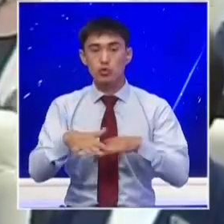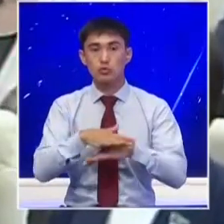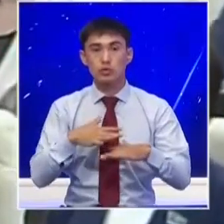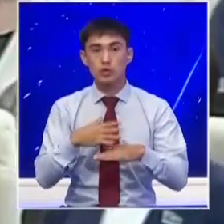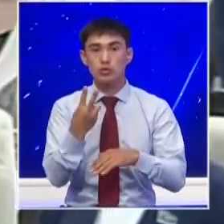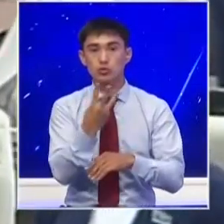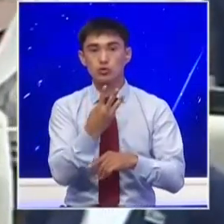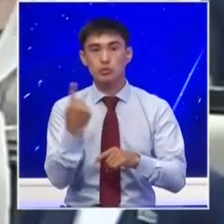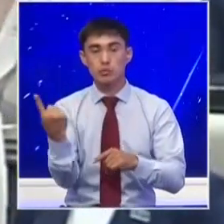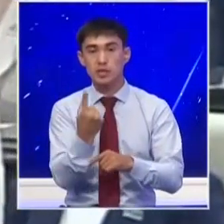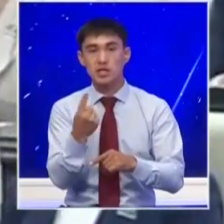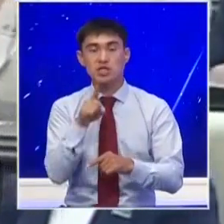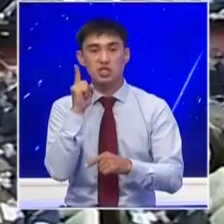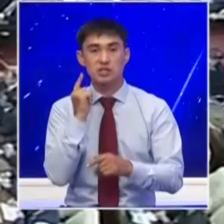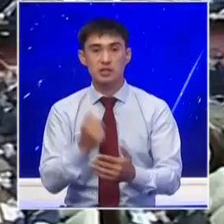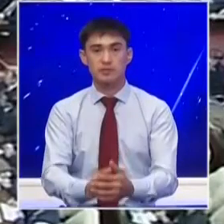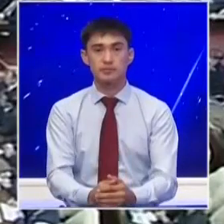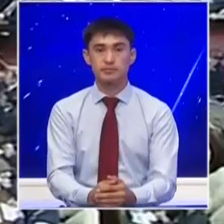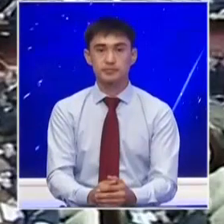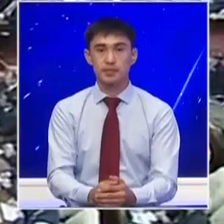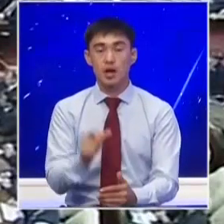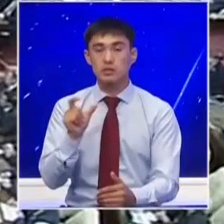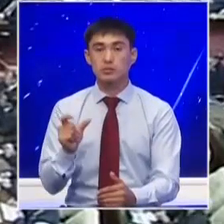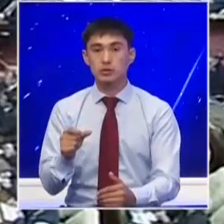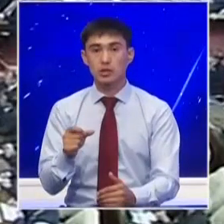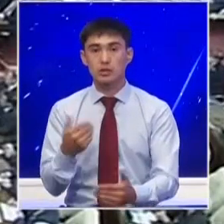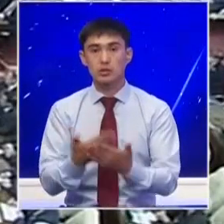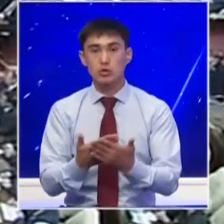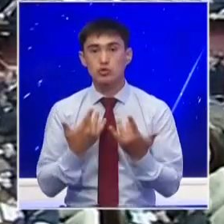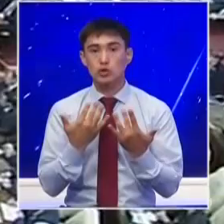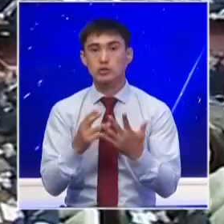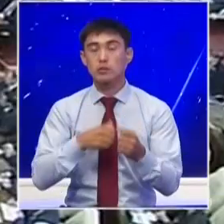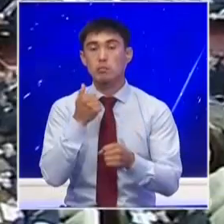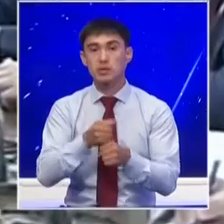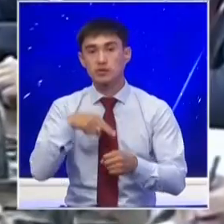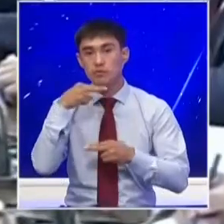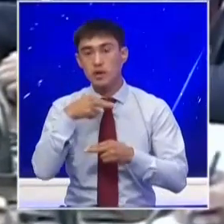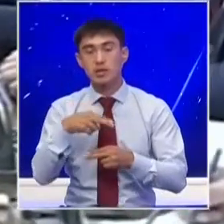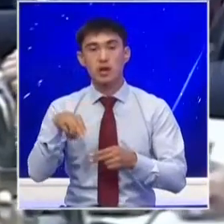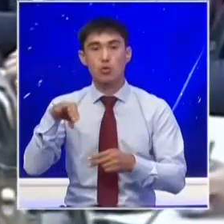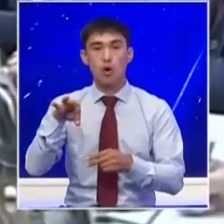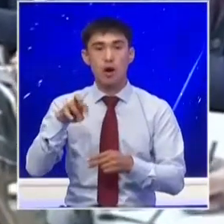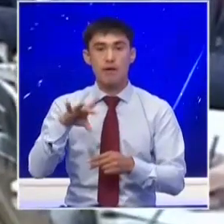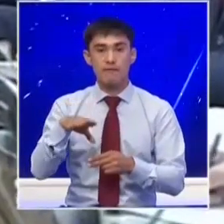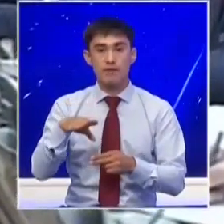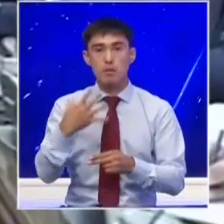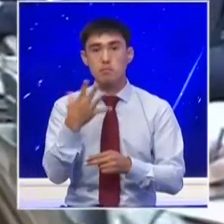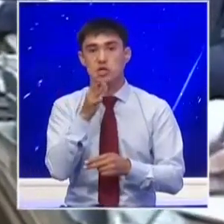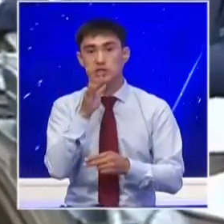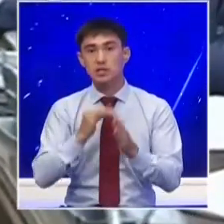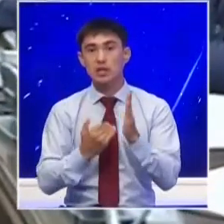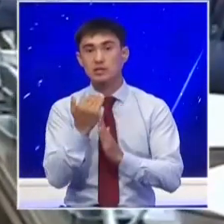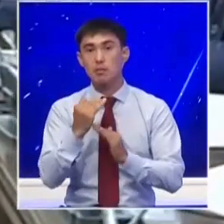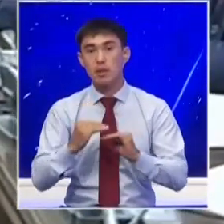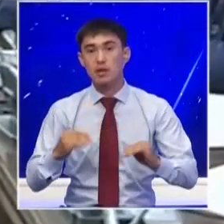Тұрғындардың үштен бірі жастар. Азаматтар мүддесі мен сұранысы басты назарда, деді Қасым Жомарт Тоқаев. 5 жастан асқан